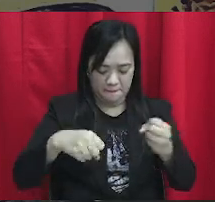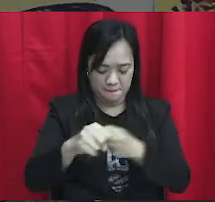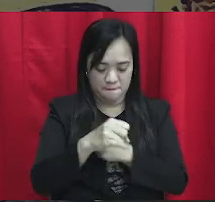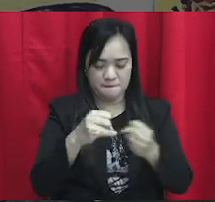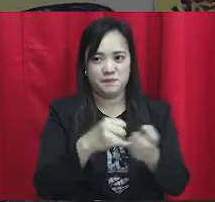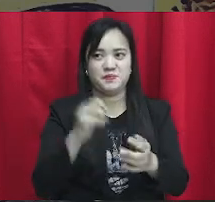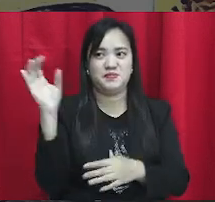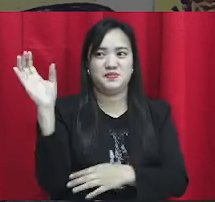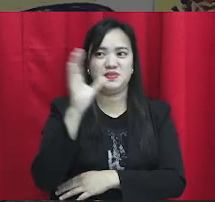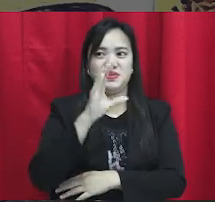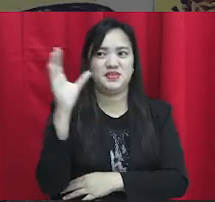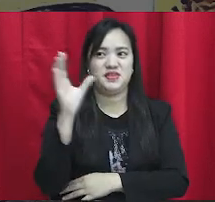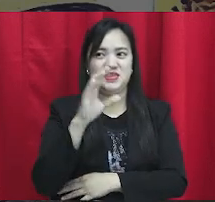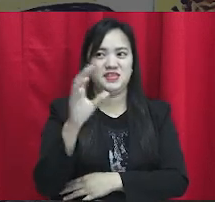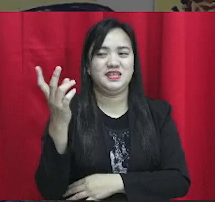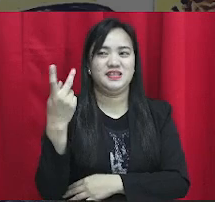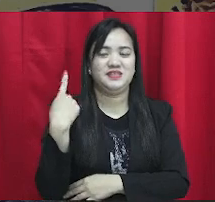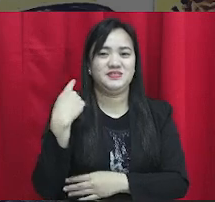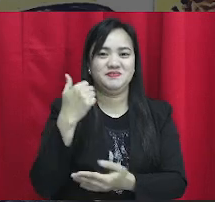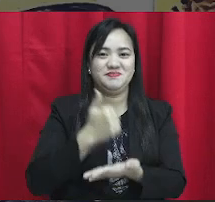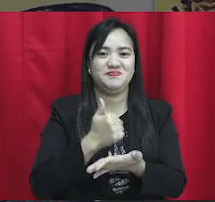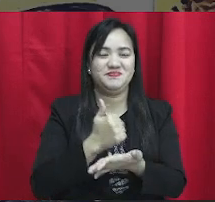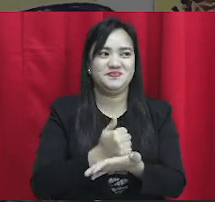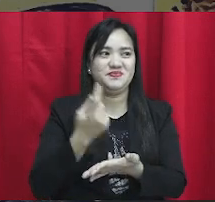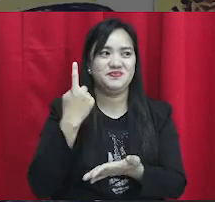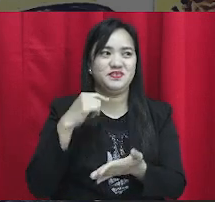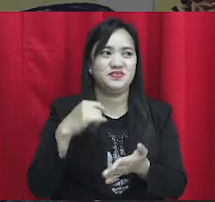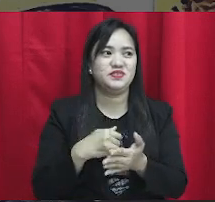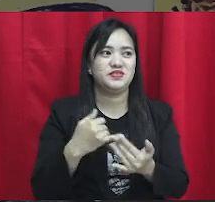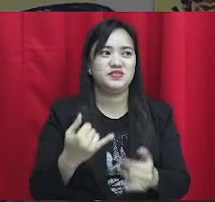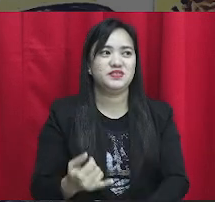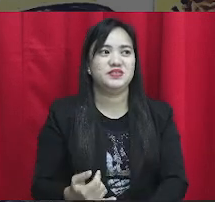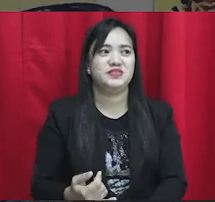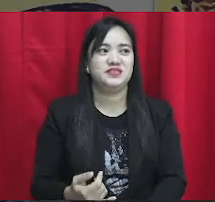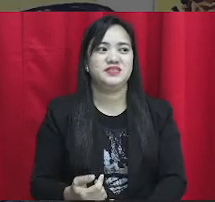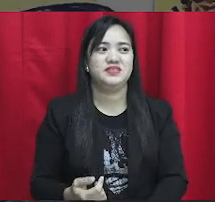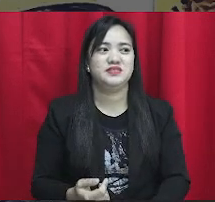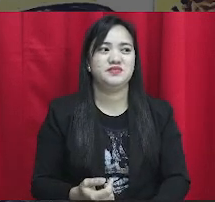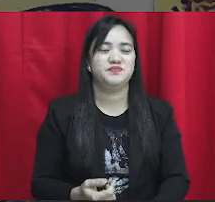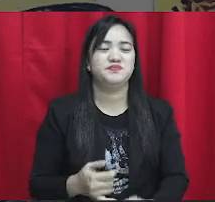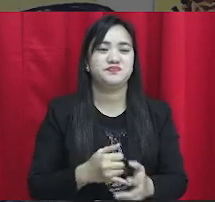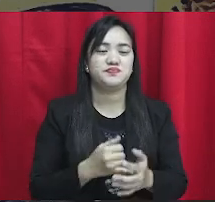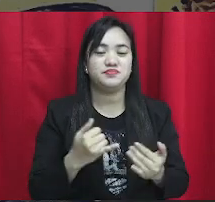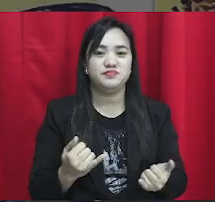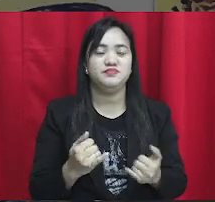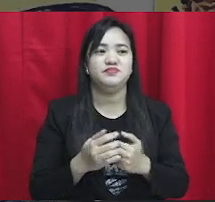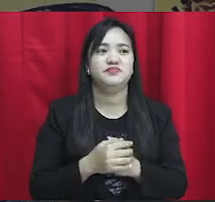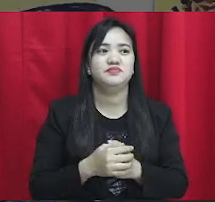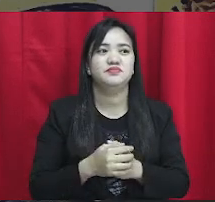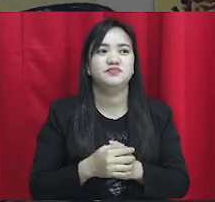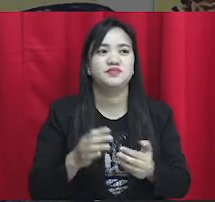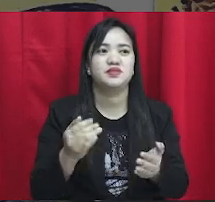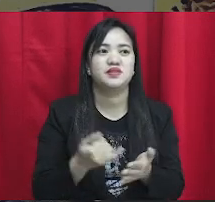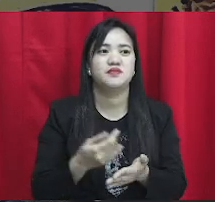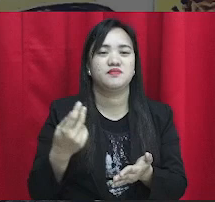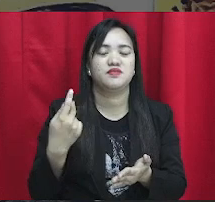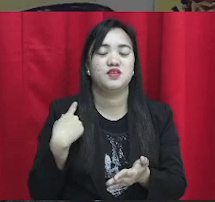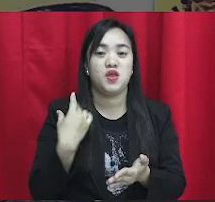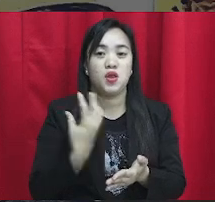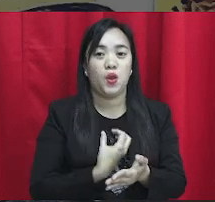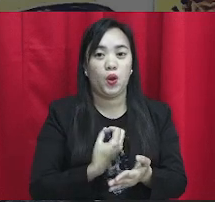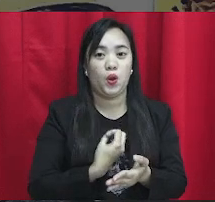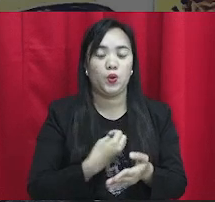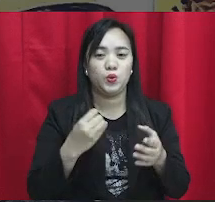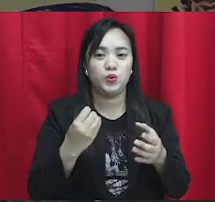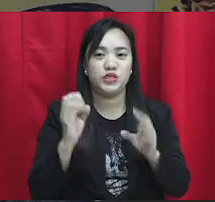Gusto namin makita kayo sa Sunday for your new haircut. Yan po na, kasama po ninyo ay sila po yung may-ari ng salon na sinasabi